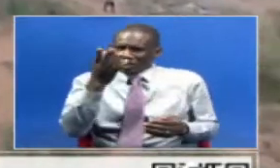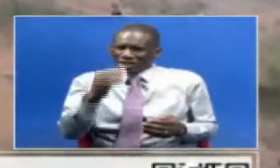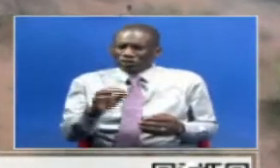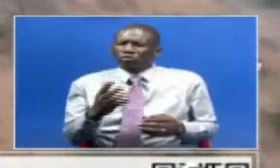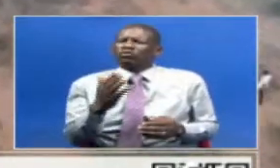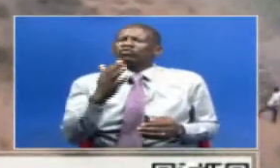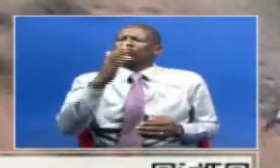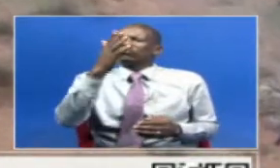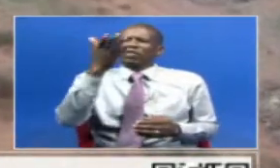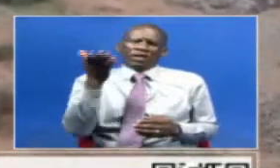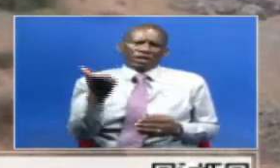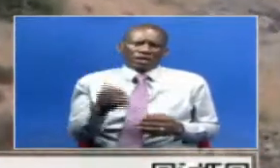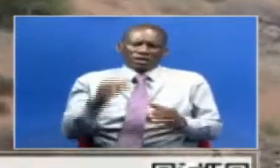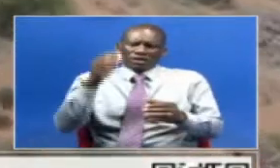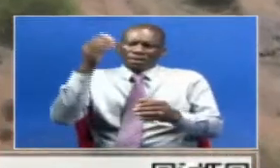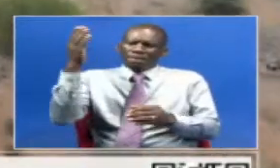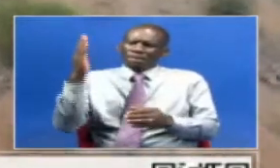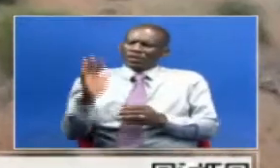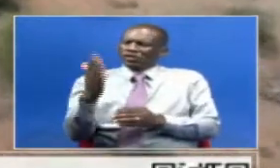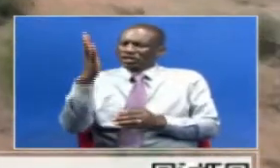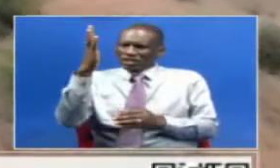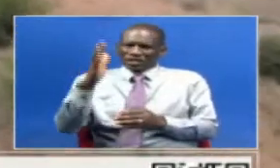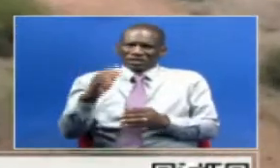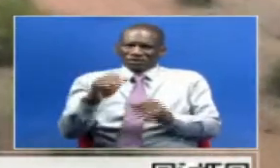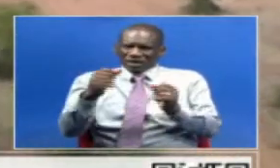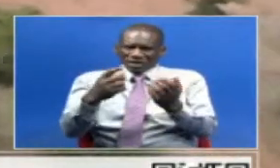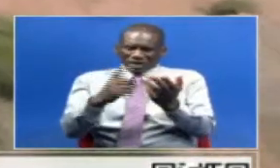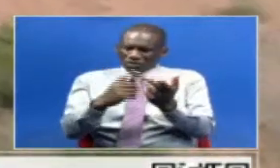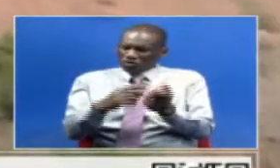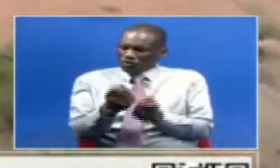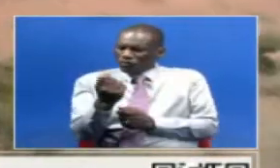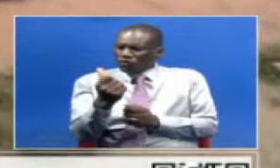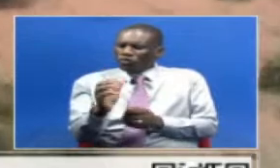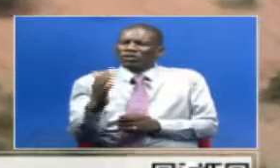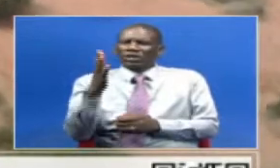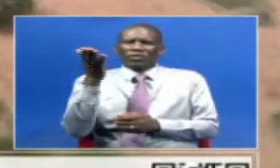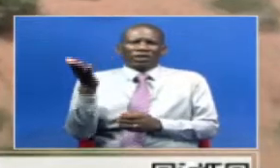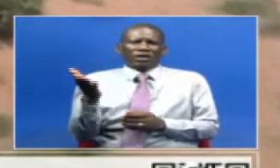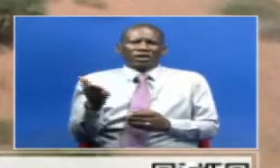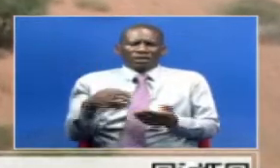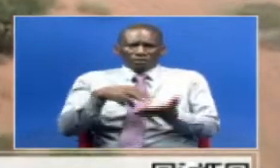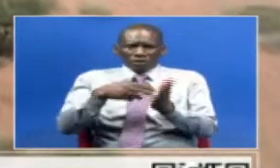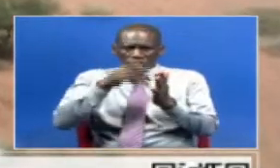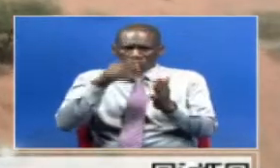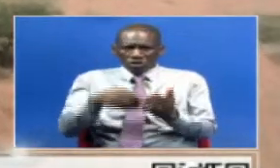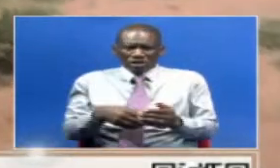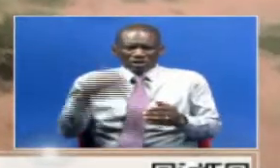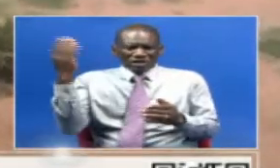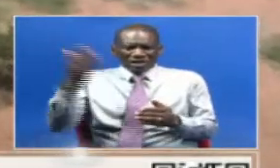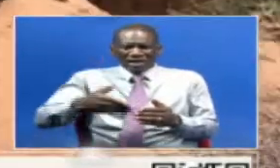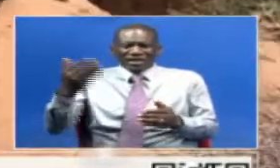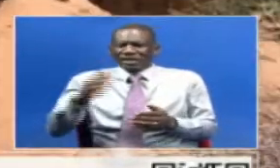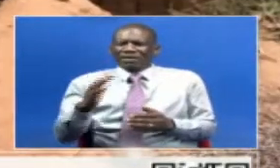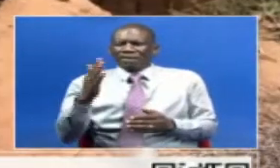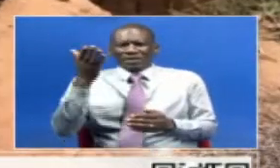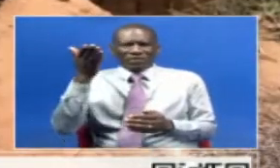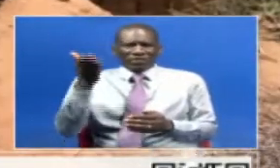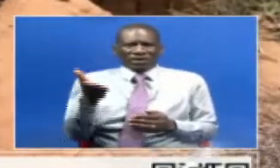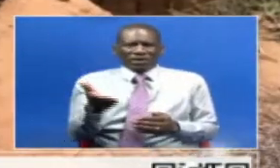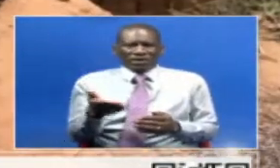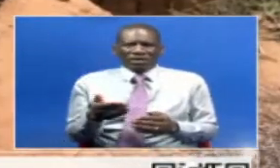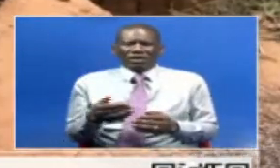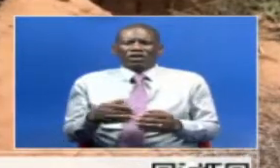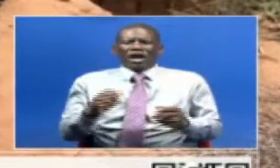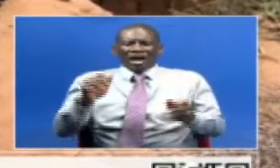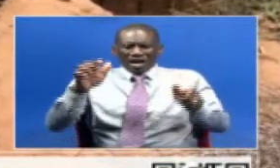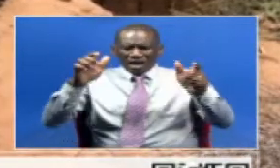hewani. Miti iliyobaki tunaweza kuhesabu kutoka angani. Maana ukataji miti umeongezeka, malisho ya mifugo